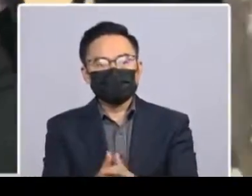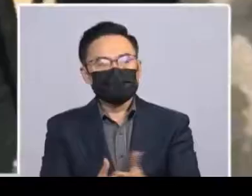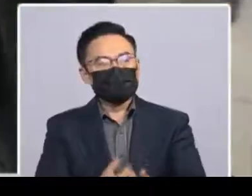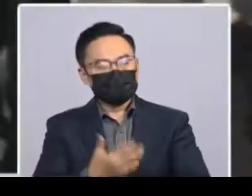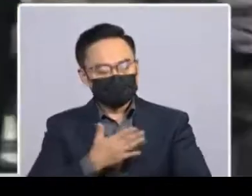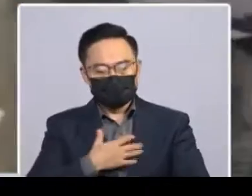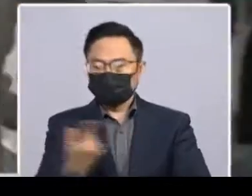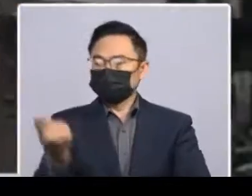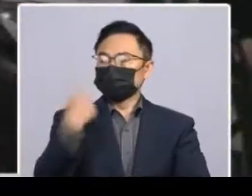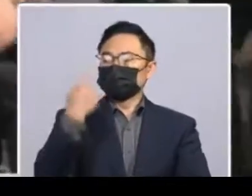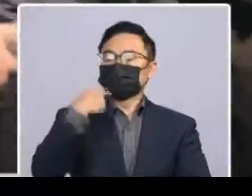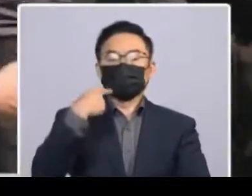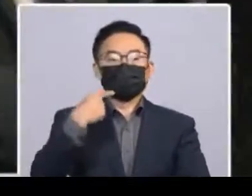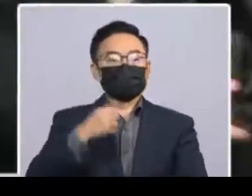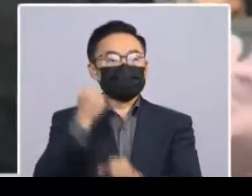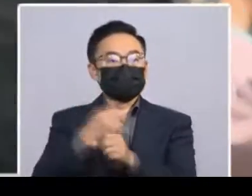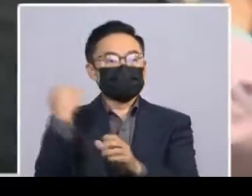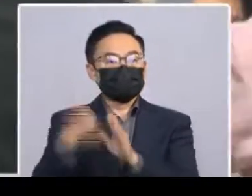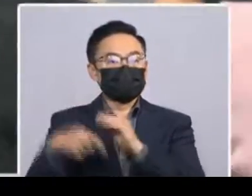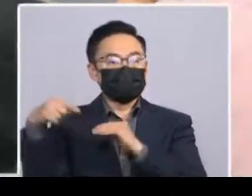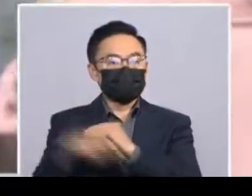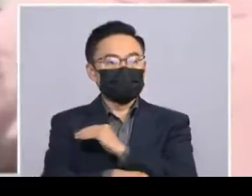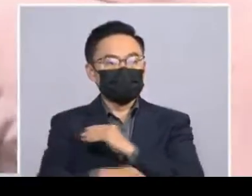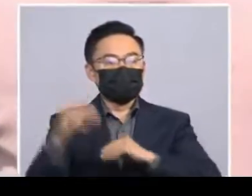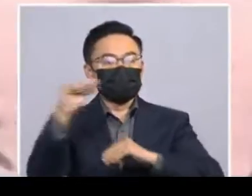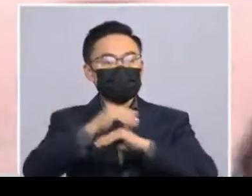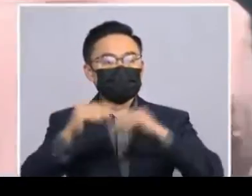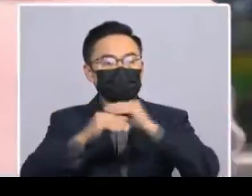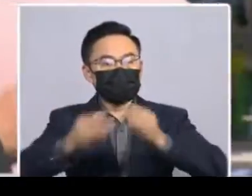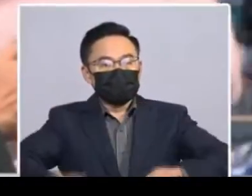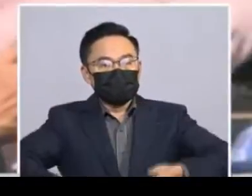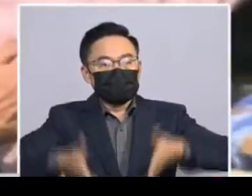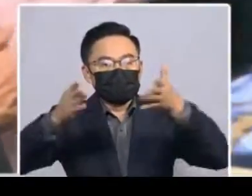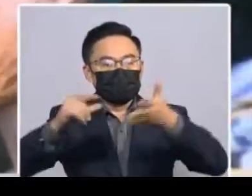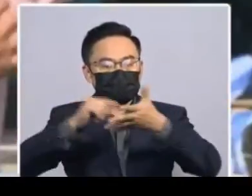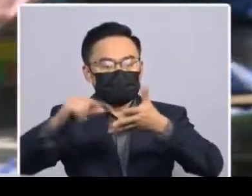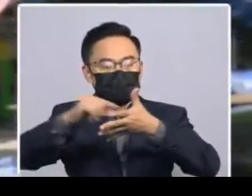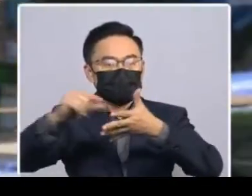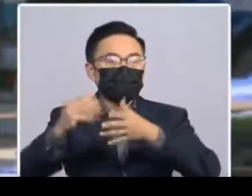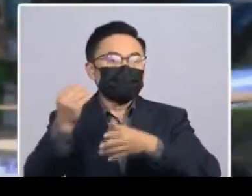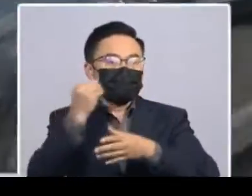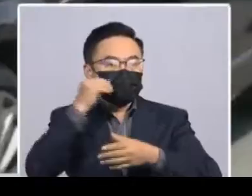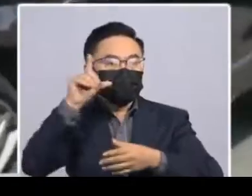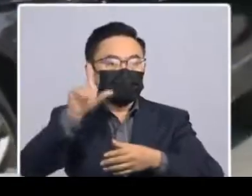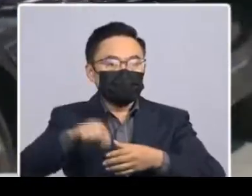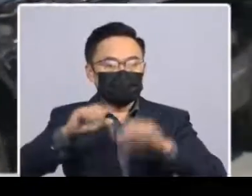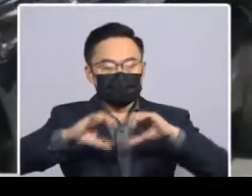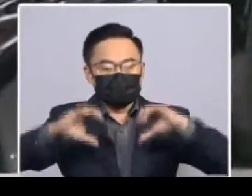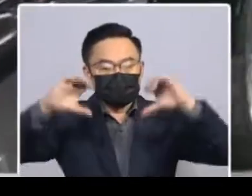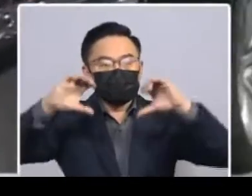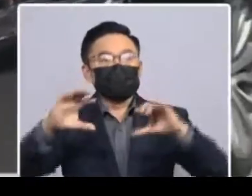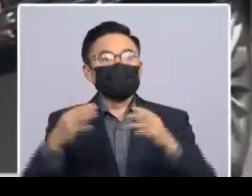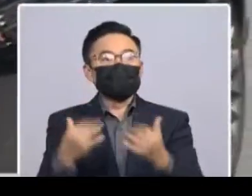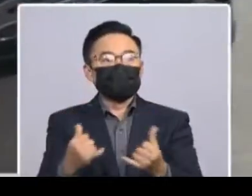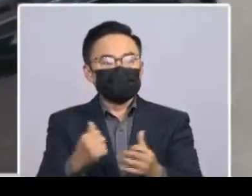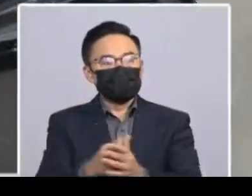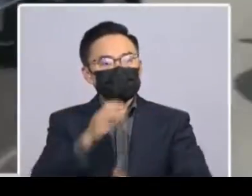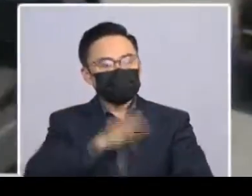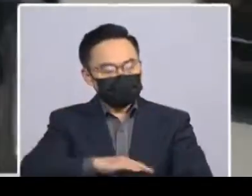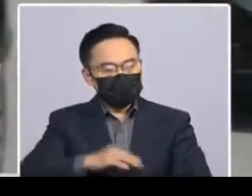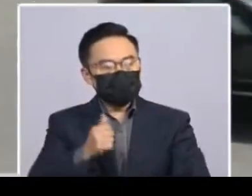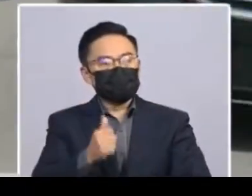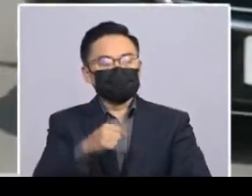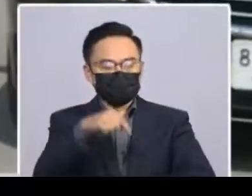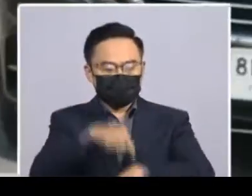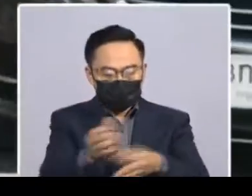าวหานะคะในคดีทุจริตในโครงการบ้านเอื้ออาทรซึ่งถือเป็นครั้งแรกค่ะที่ได้รับความเมตตาในการชี้แจ